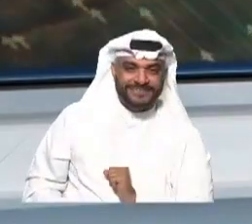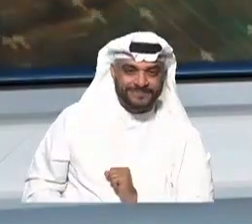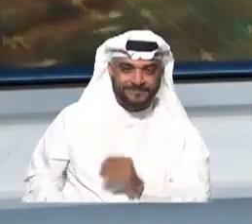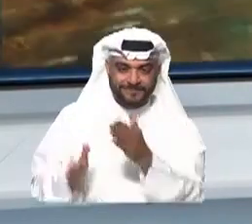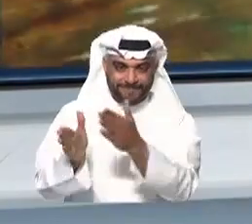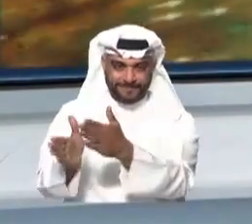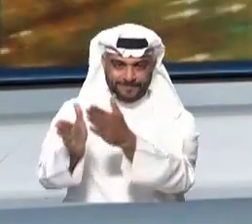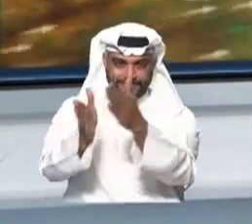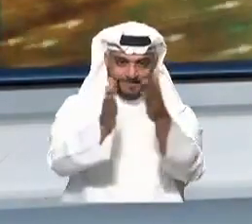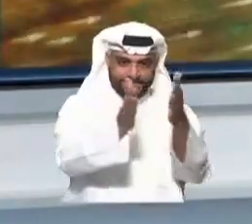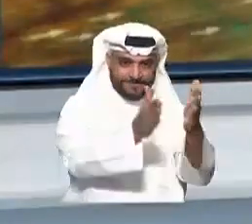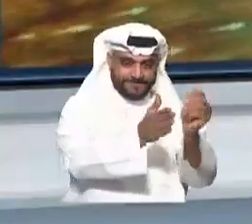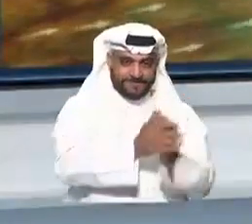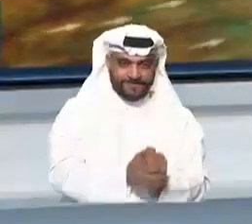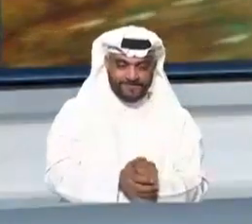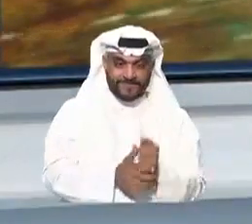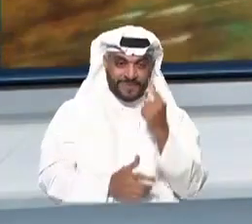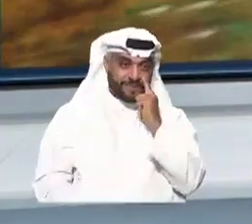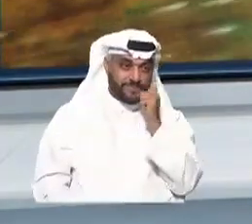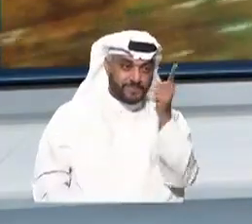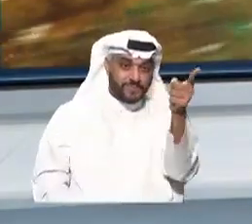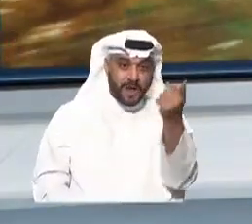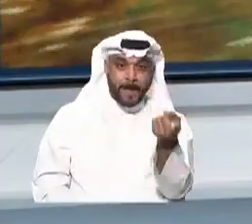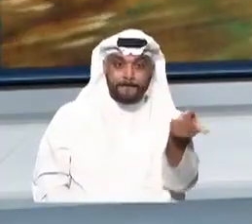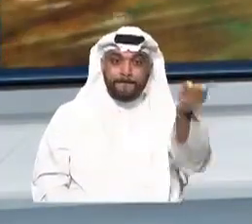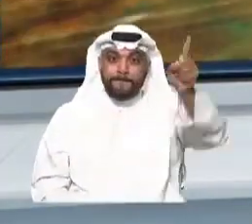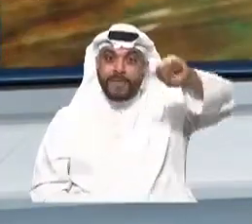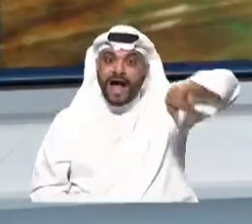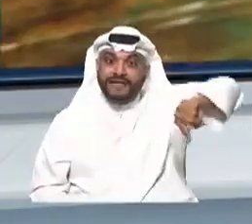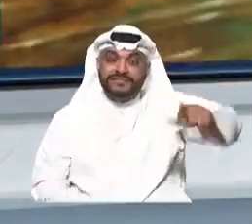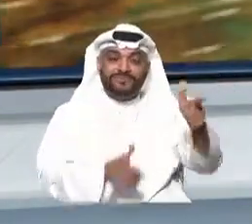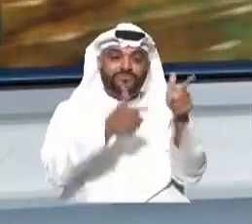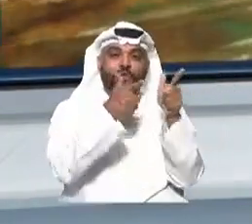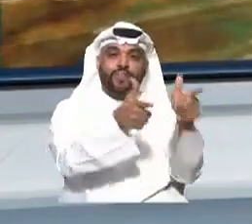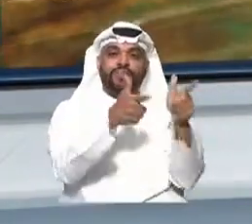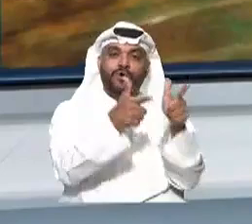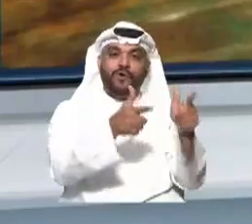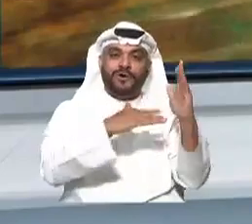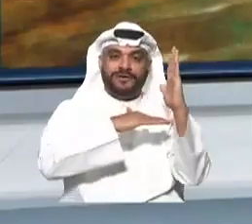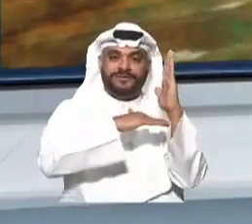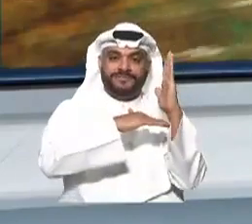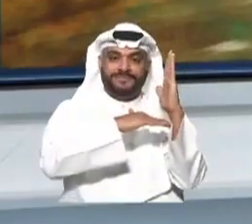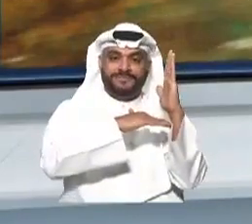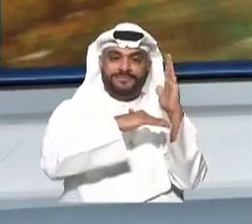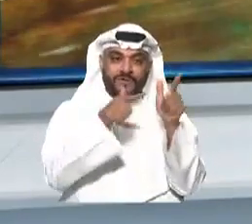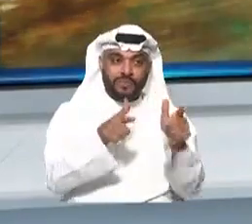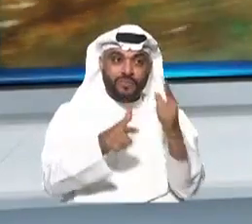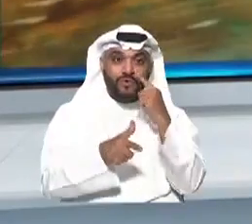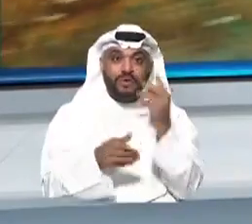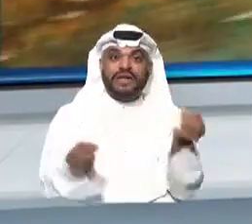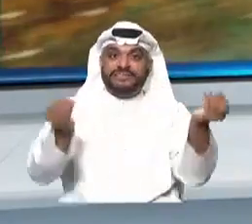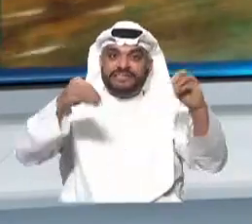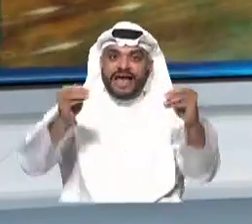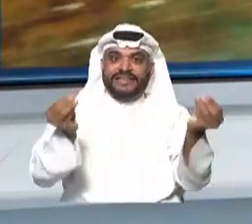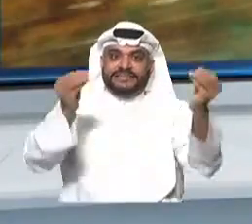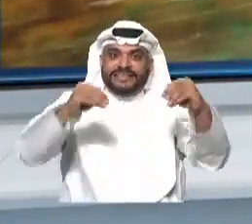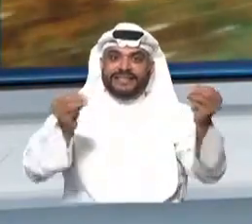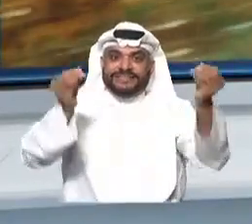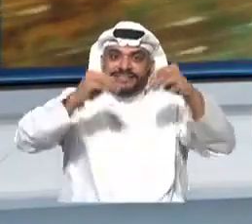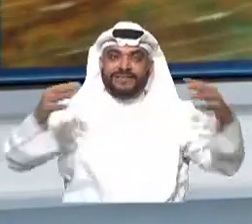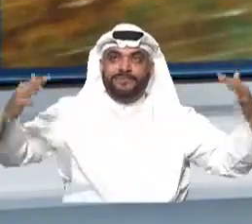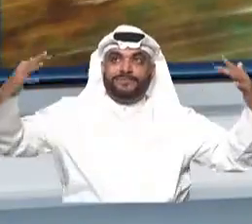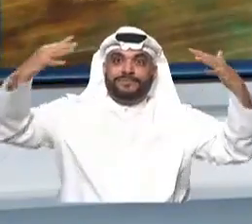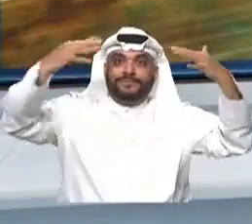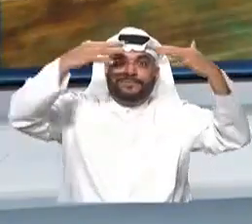مئوية. أما الأجواء المتوقعة باكر الظهر إن شاء الله راح تتكاثر السحب تدريجيا وتنشط الرياح